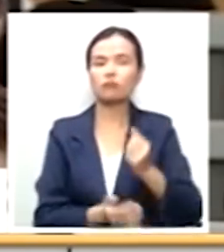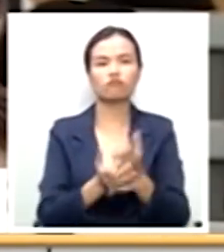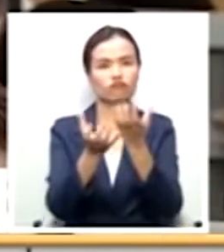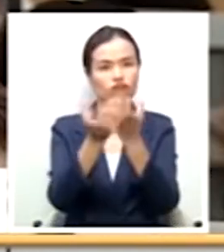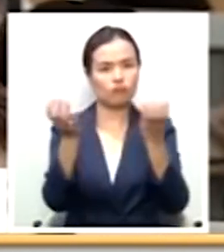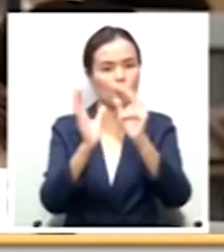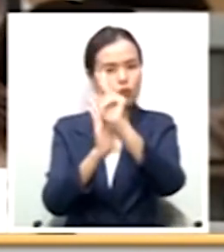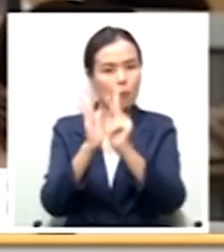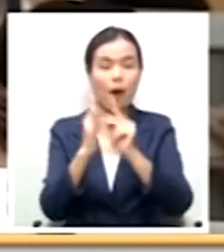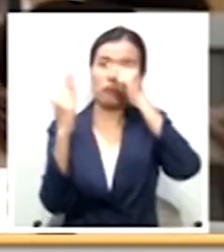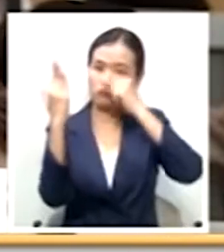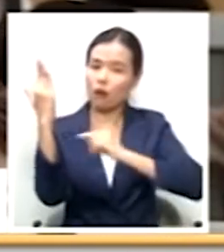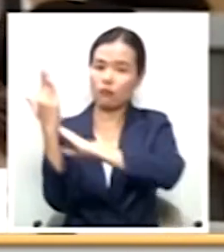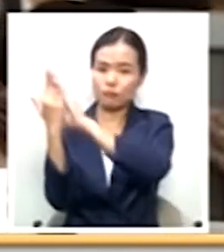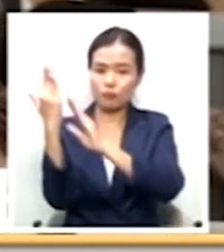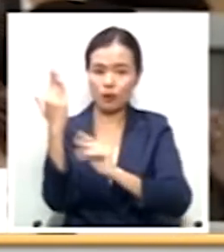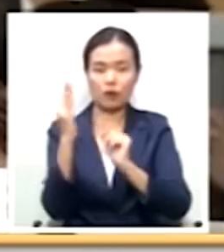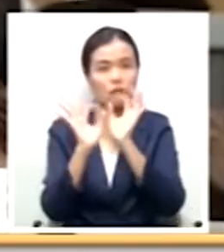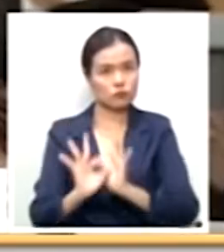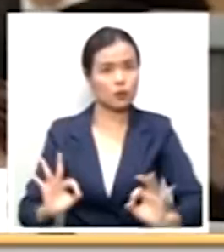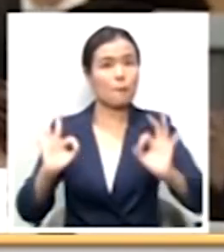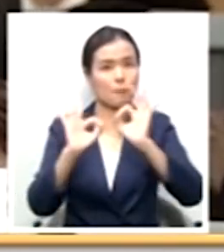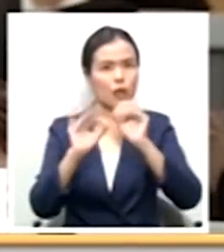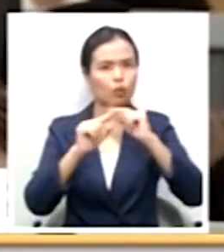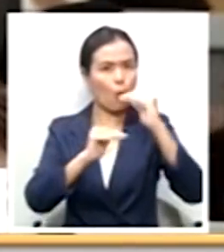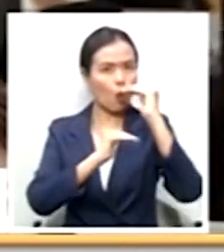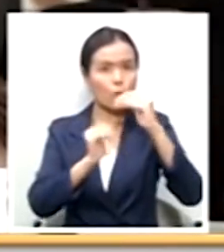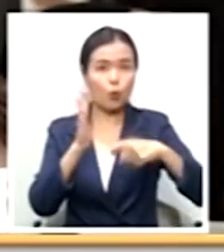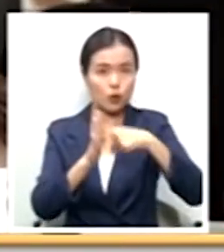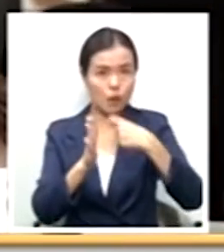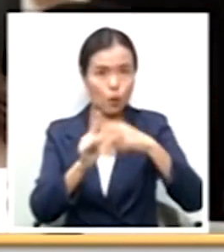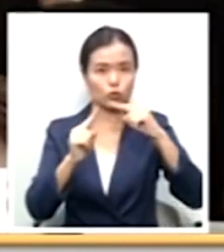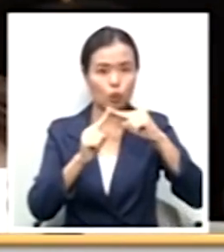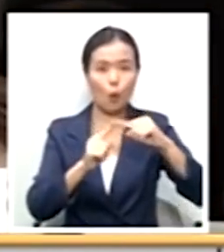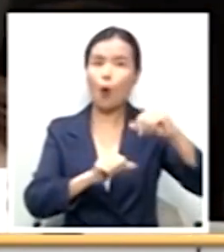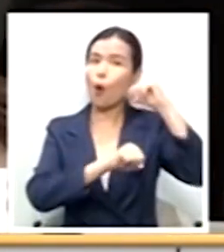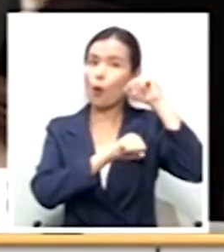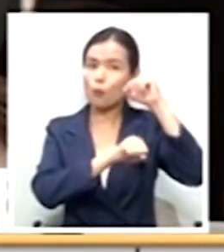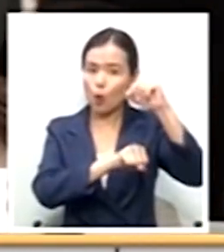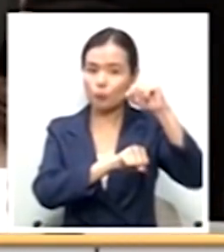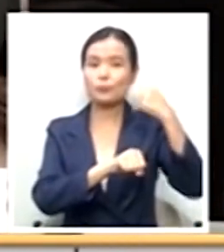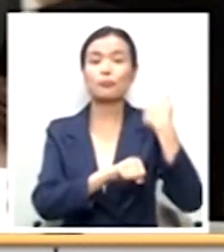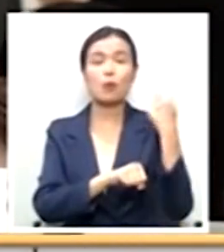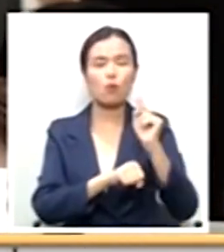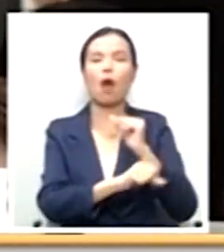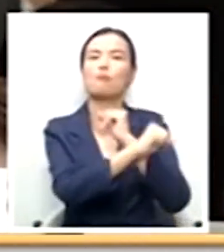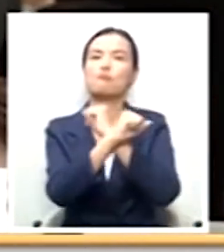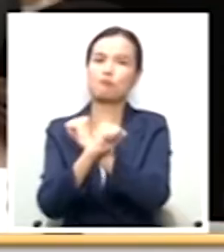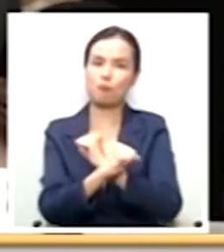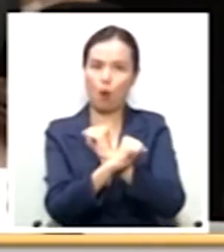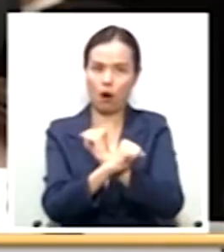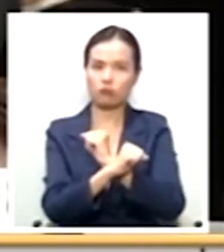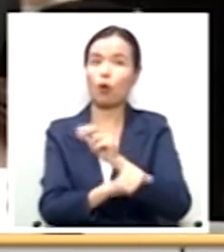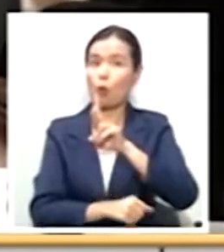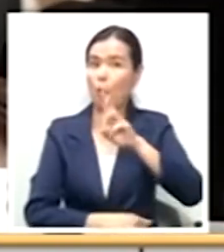ทุกฉบับของประเทศไทยจึงจำเป็นต้องกำหนดเงื่อนไขในการตราพระราชกำหนดเอาไว้ครับเพื่อป้องกันไม่ให้คณะรัฐม